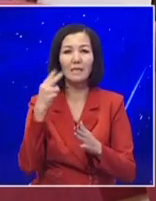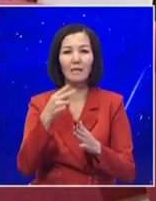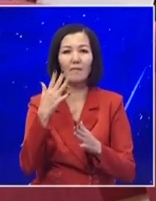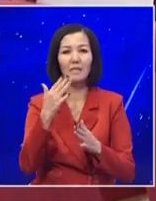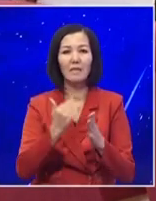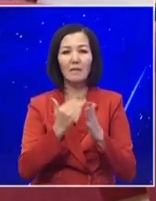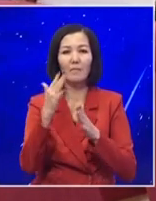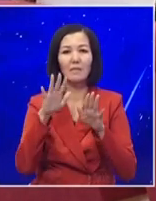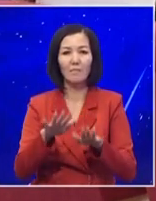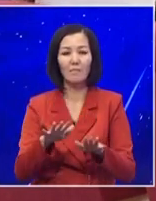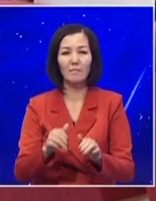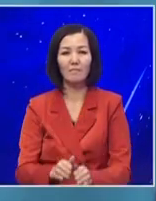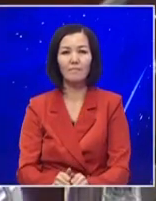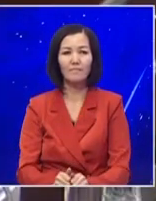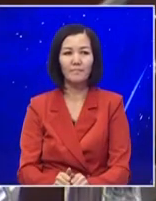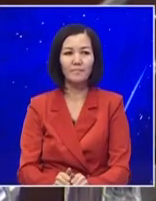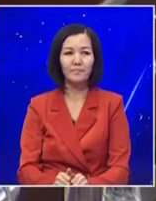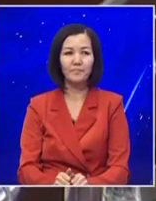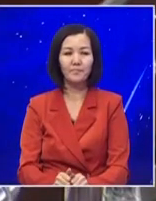25 место.